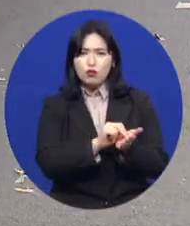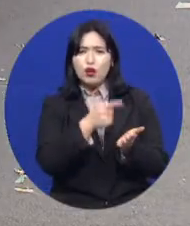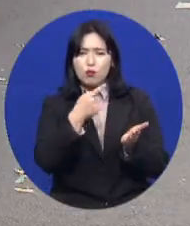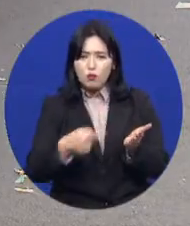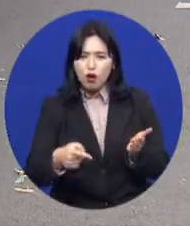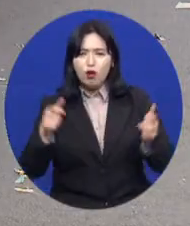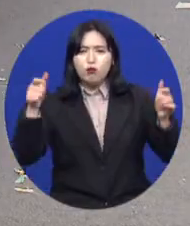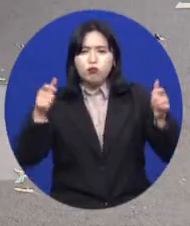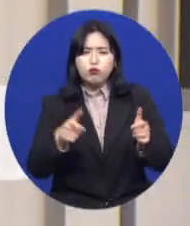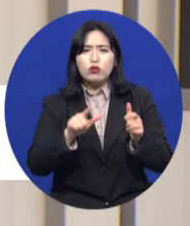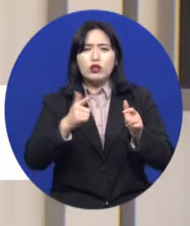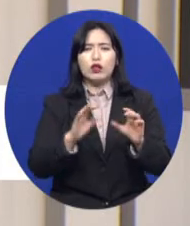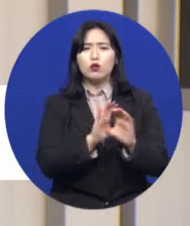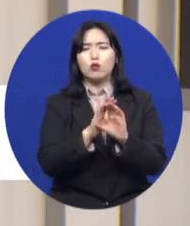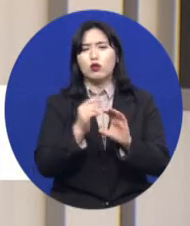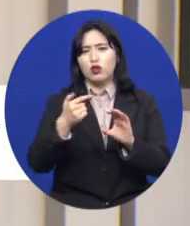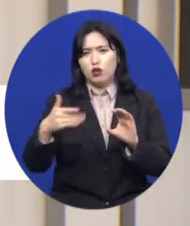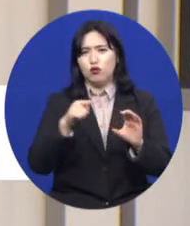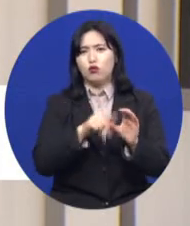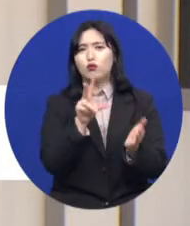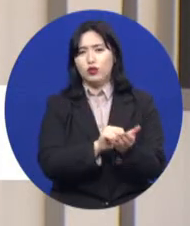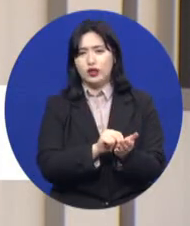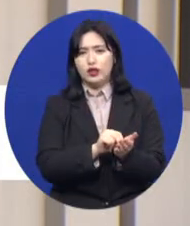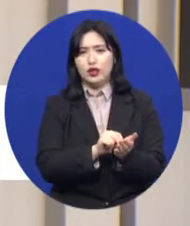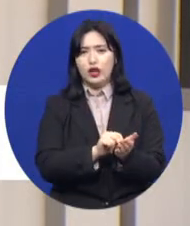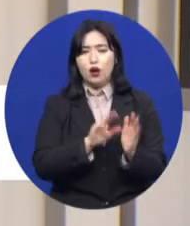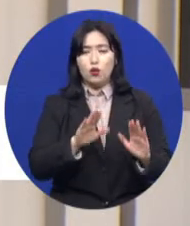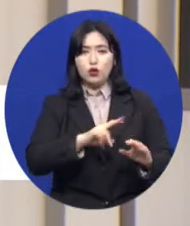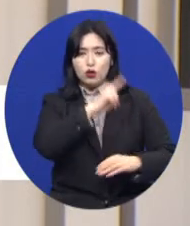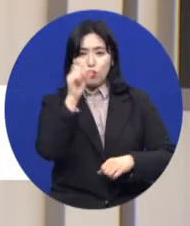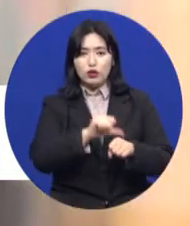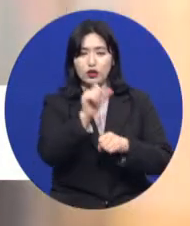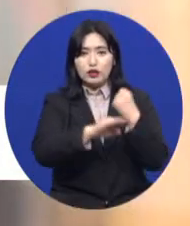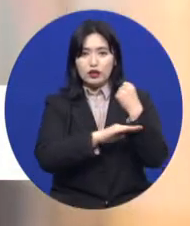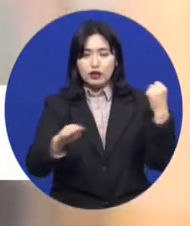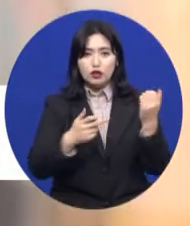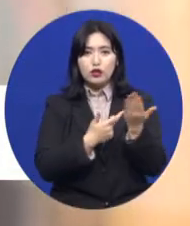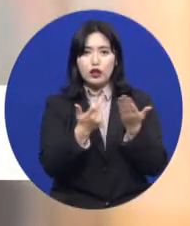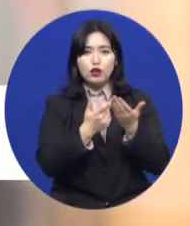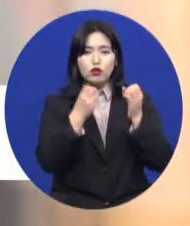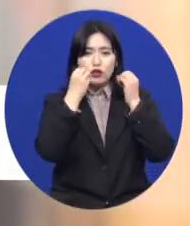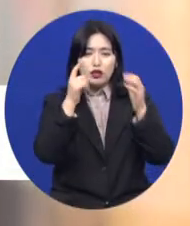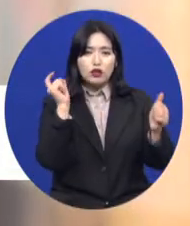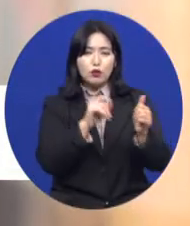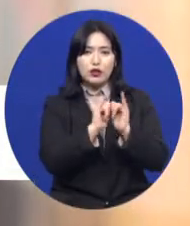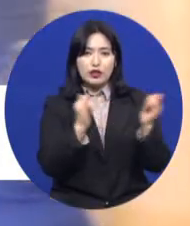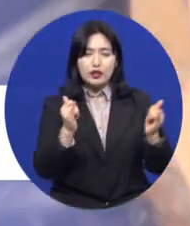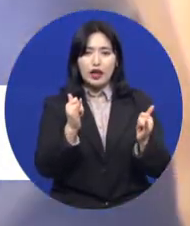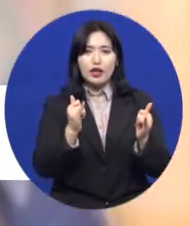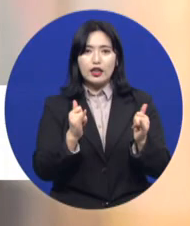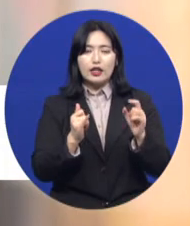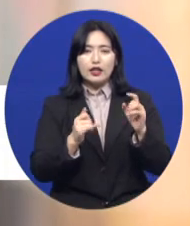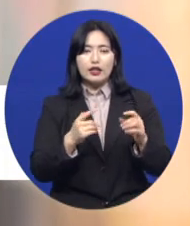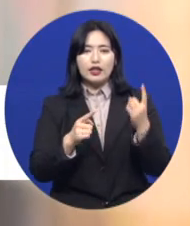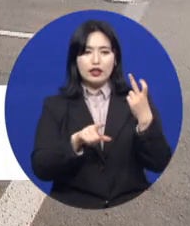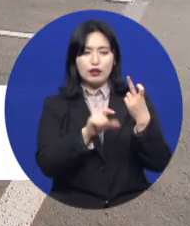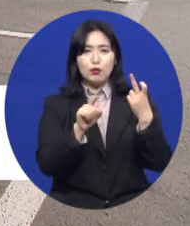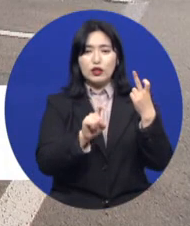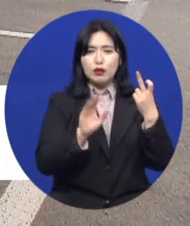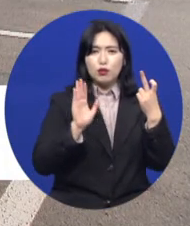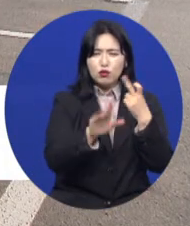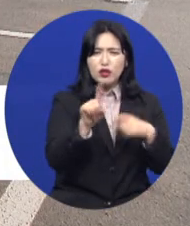콜 알고 감염 추세입니다 온으로 5시 기준 제주 지역 신규 확진 자는 지난 된 10일 이후 가장 많은 낳은 두